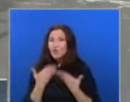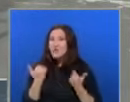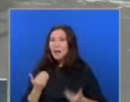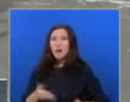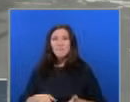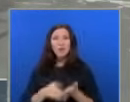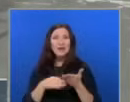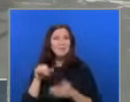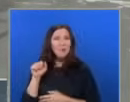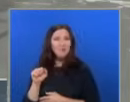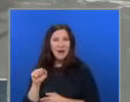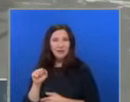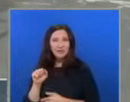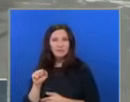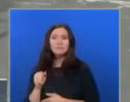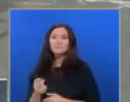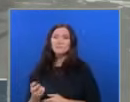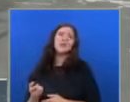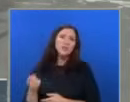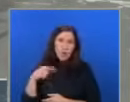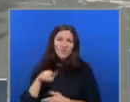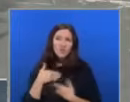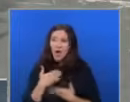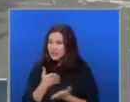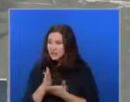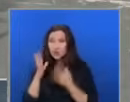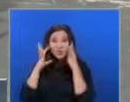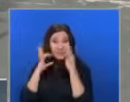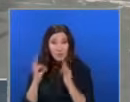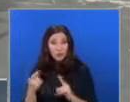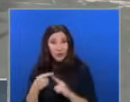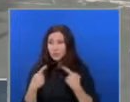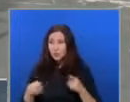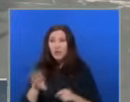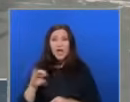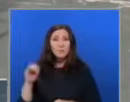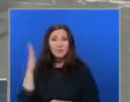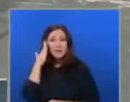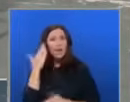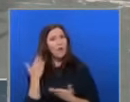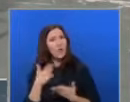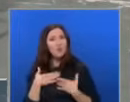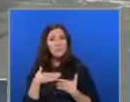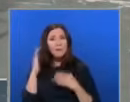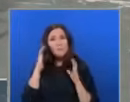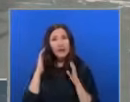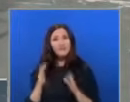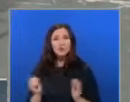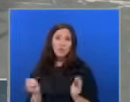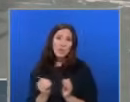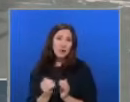няма подкрепа от партиите. И съответно аз насочих вниманието към други европейски държави, където има и правителство